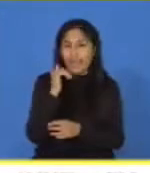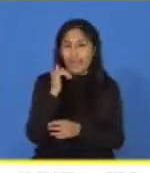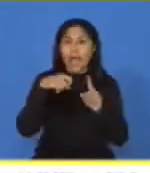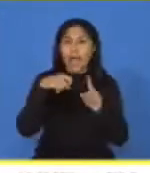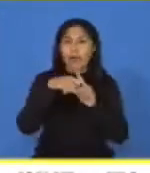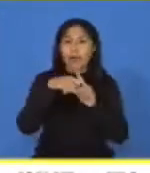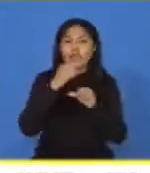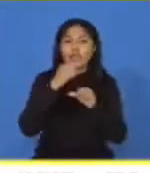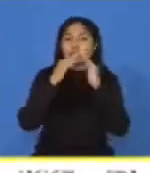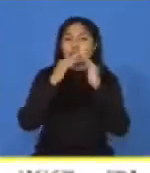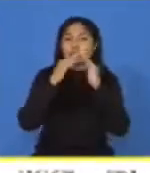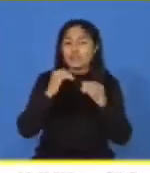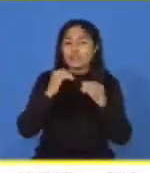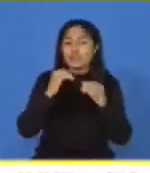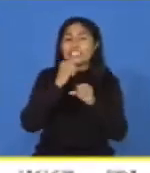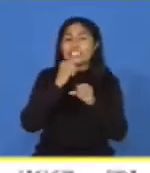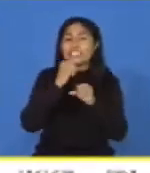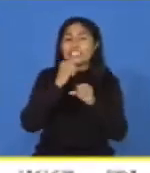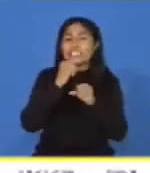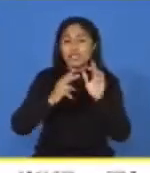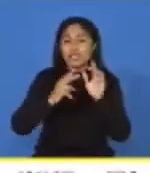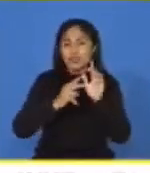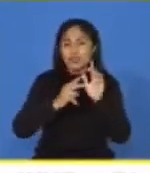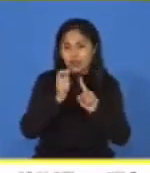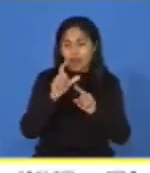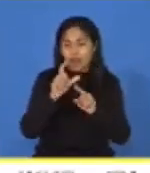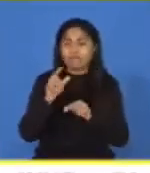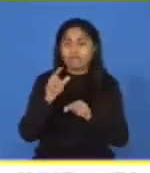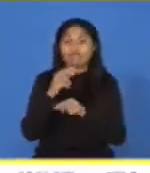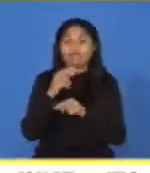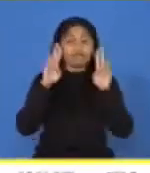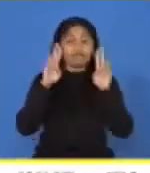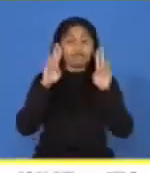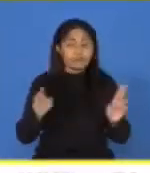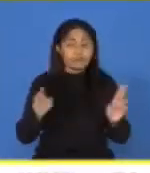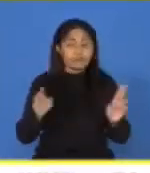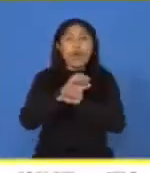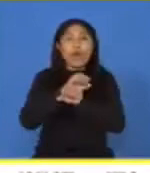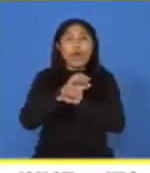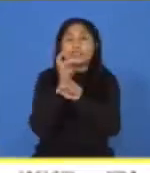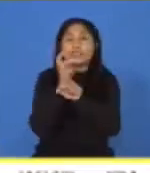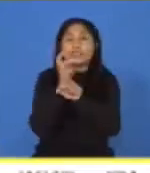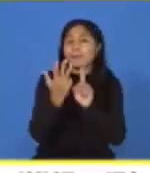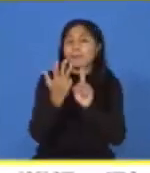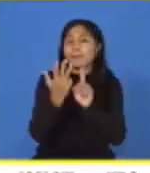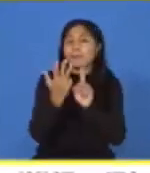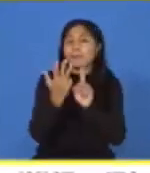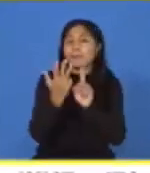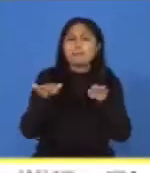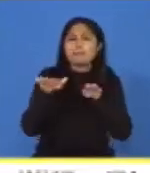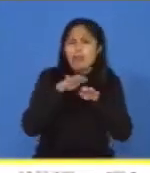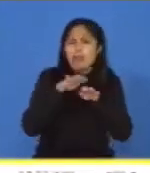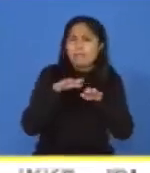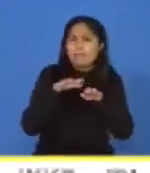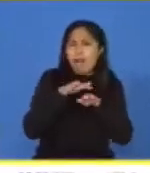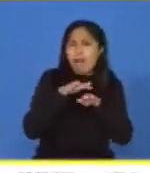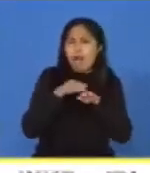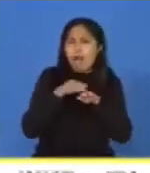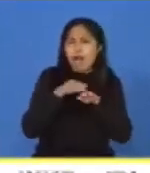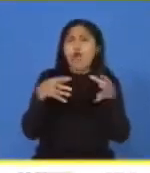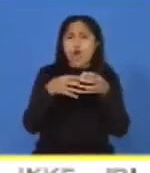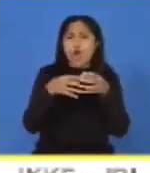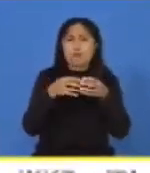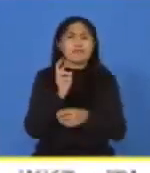Gunung Kidul dan Kabupaten Sleman, serta di tingkat nasional dalam tanggap pandemi COVID-19 yang berdampak pada kelompok